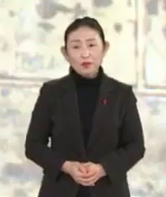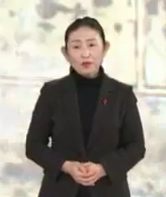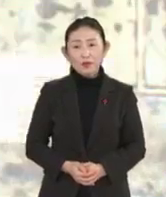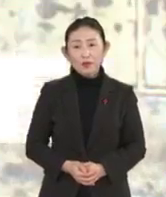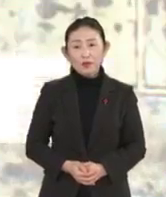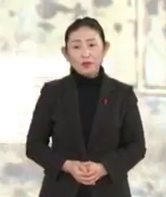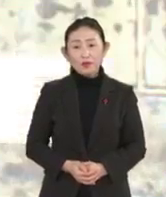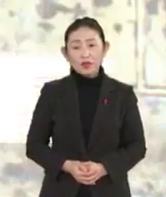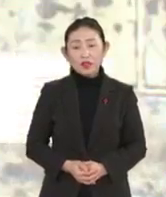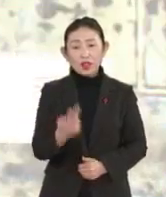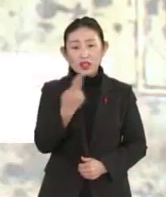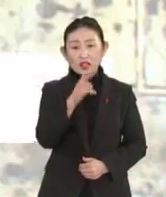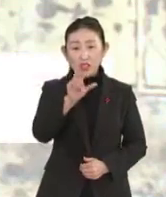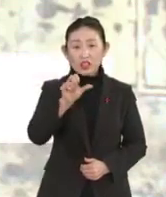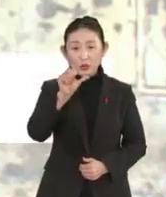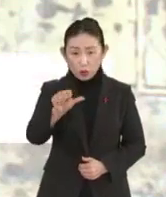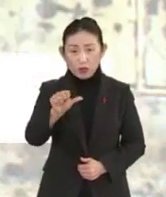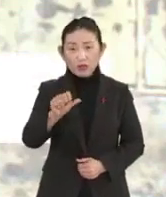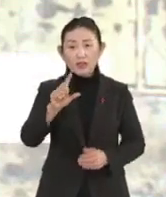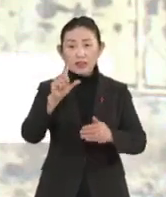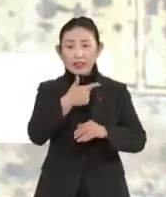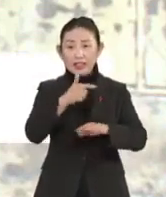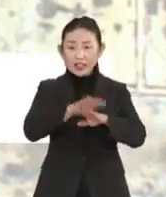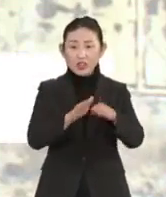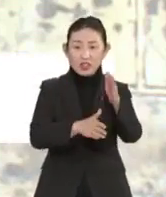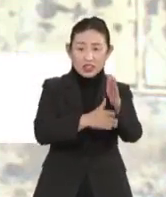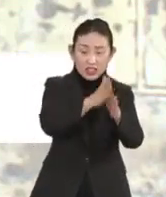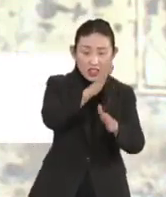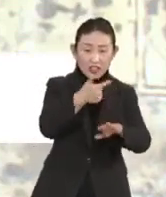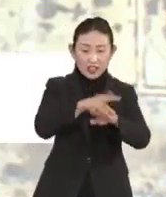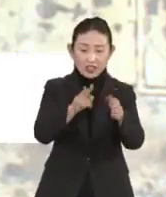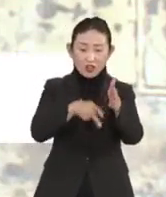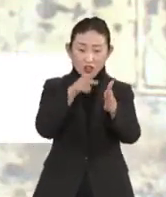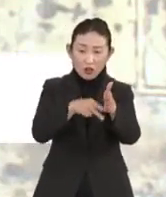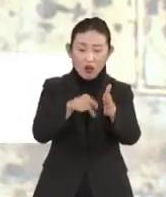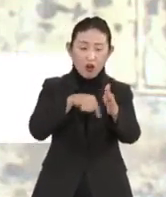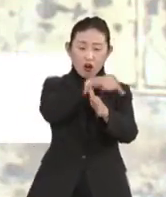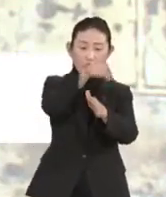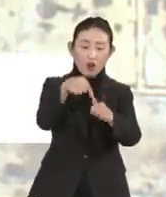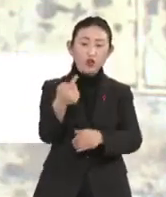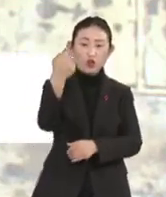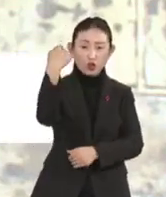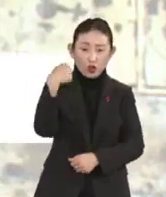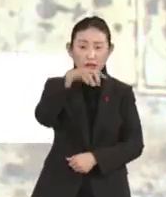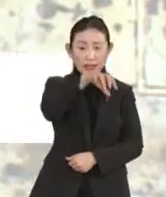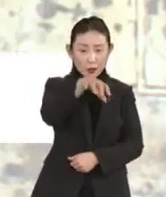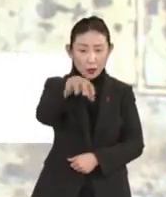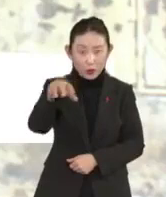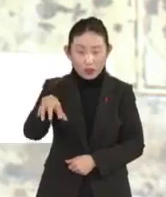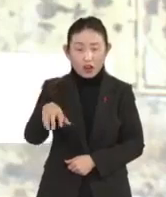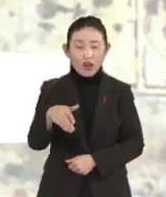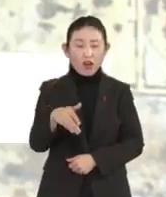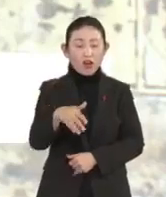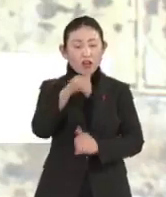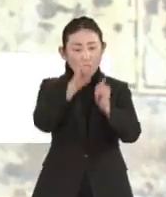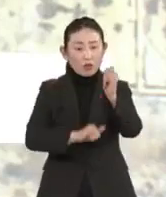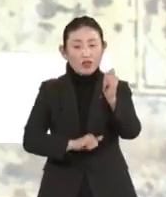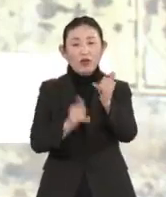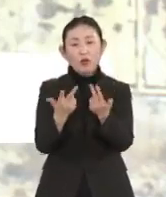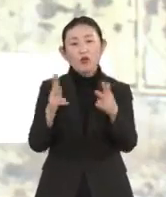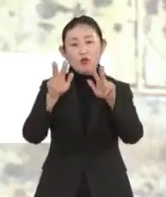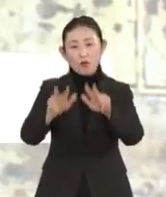25년도에 대전시에서 대전역 뒤 반사촌을 활용을 해서 근데 역사공원이 조종